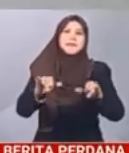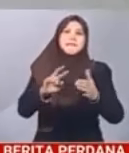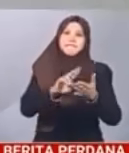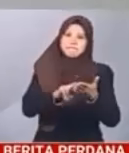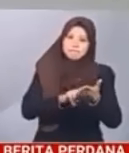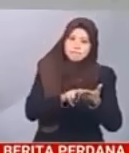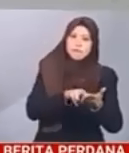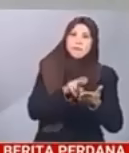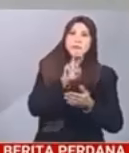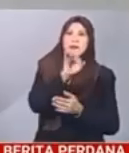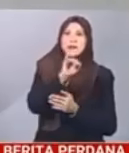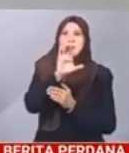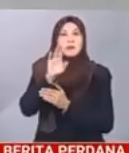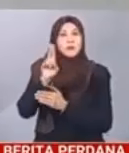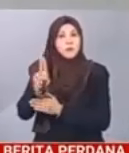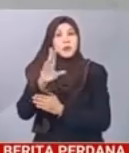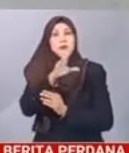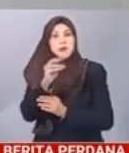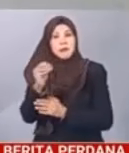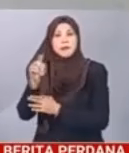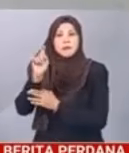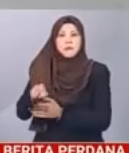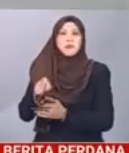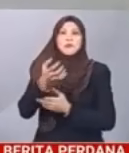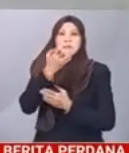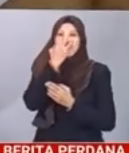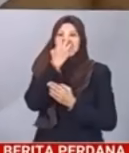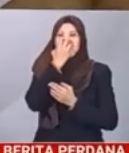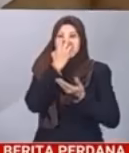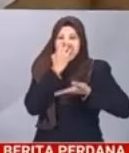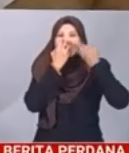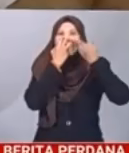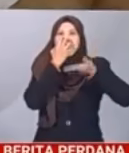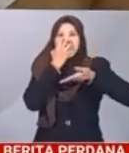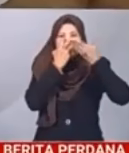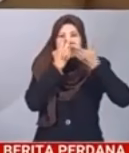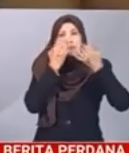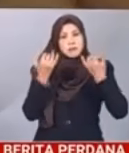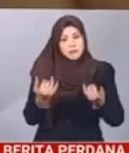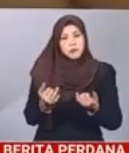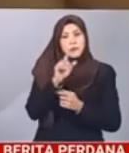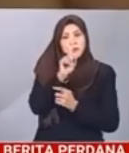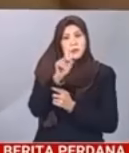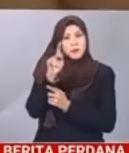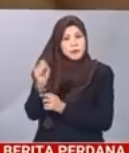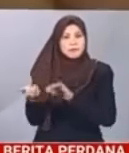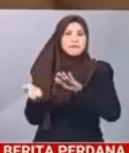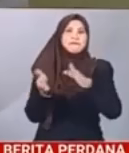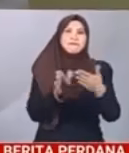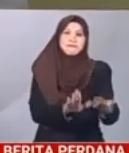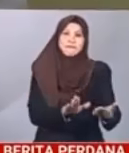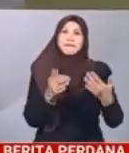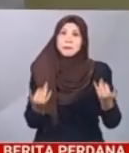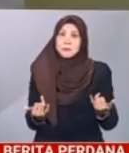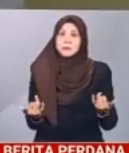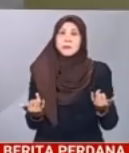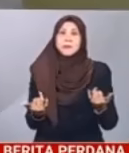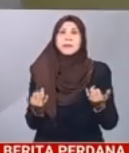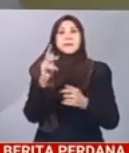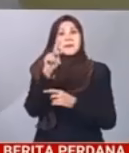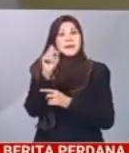rapi 26 daripadanya memerlukan bantuan pernafasan sementara itu satu cash kematian dilaporkan hari ini